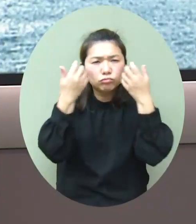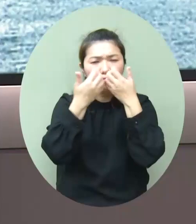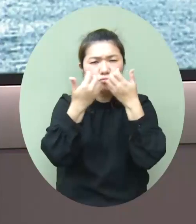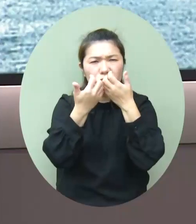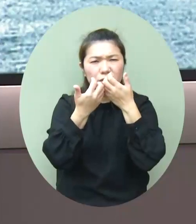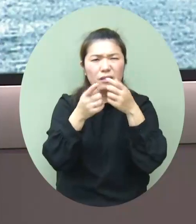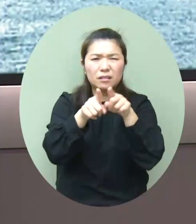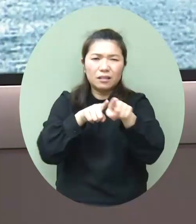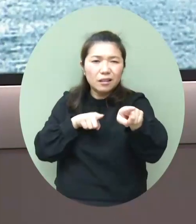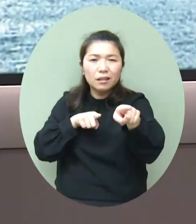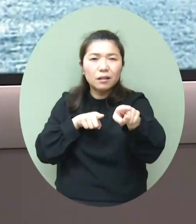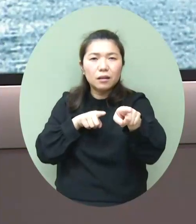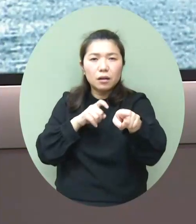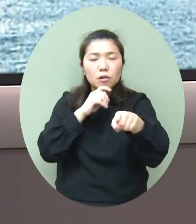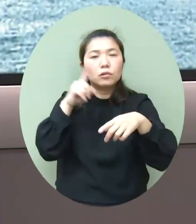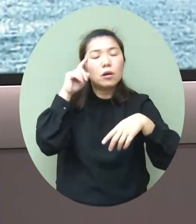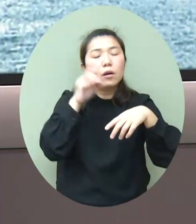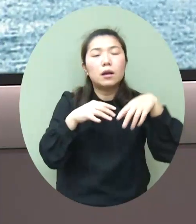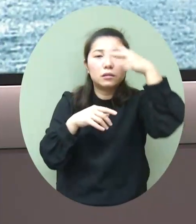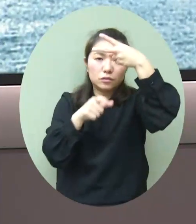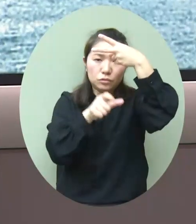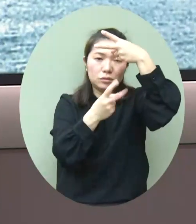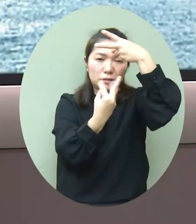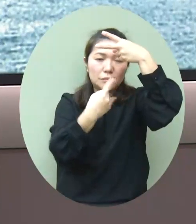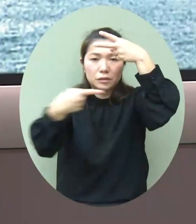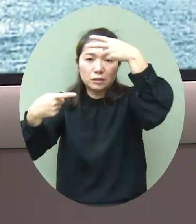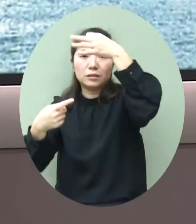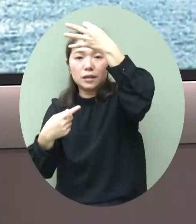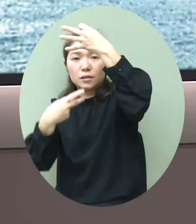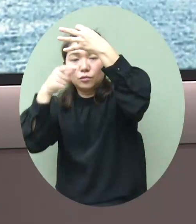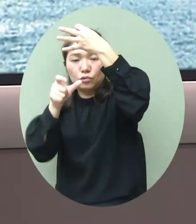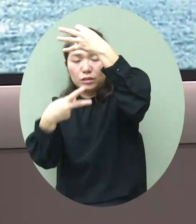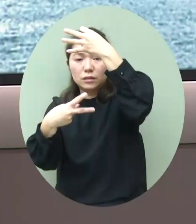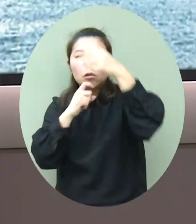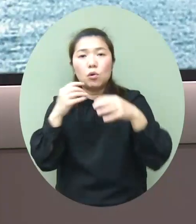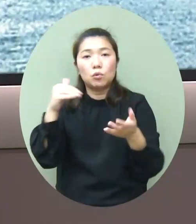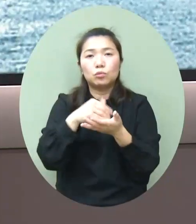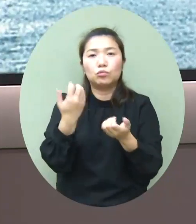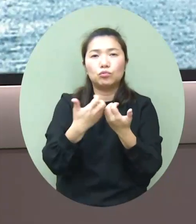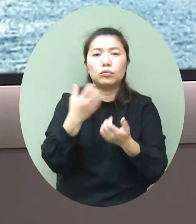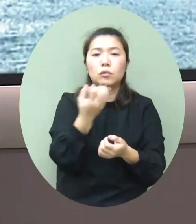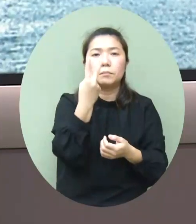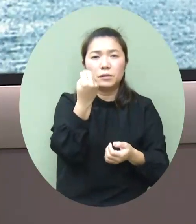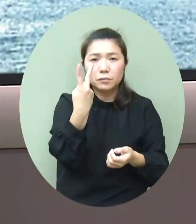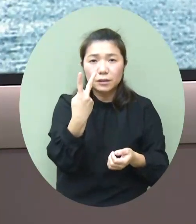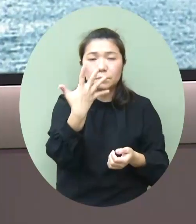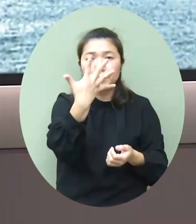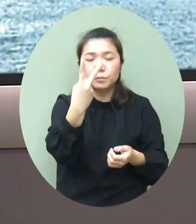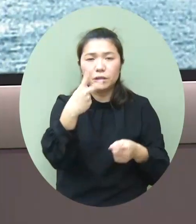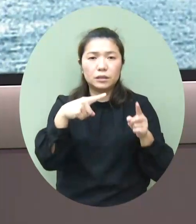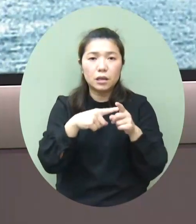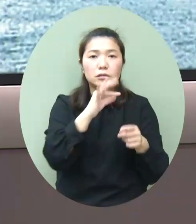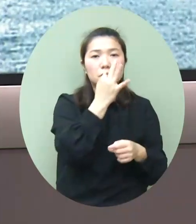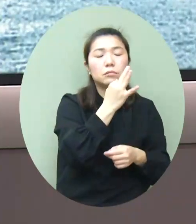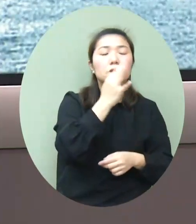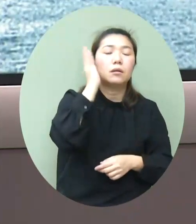因为数据的滞后，在2月23号到3月2号，50名的病人是离世，